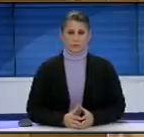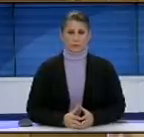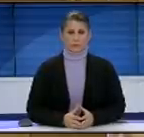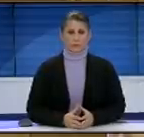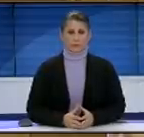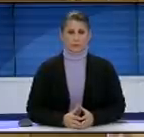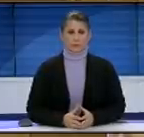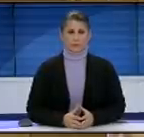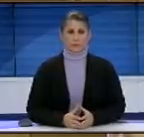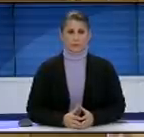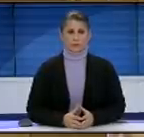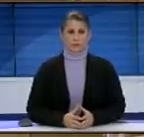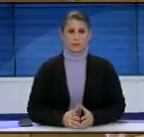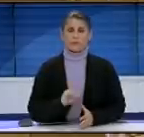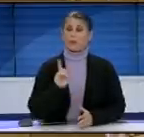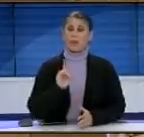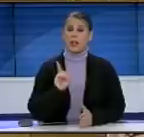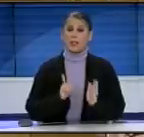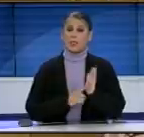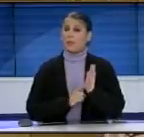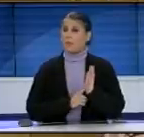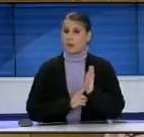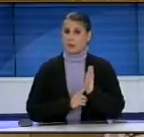Δεν πρέπει λοιπόν να παρασυρθούμε.